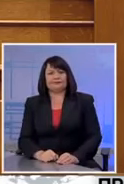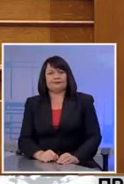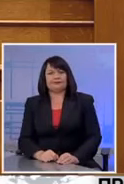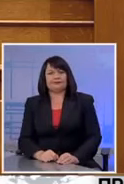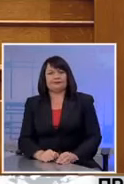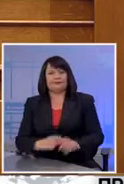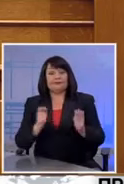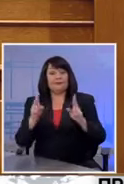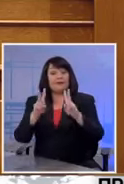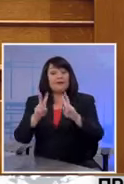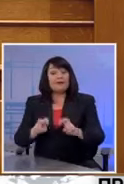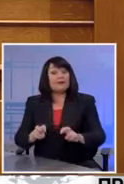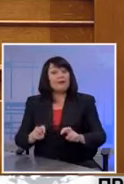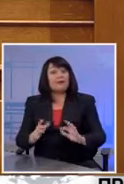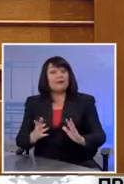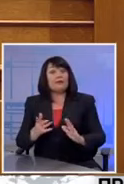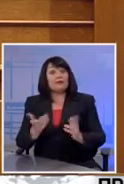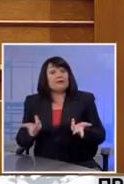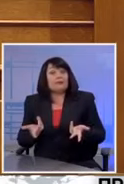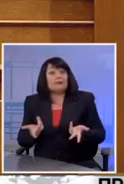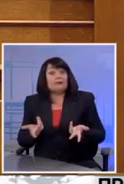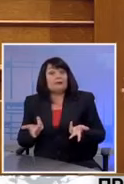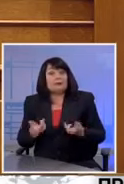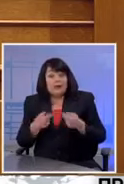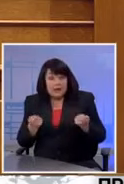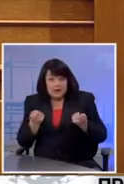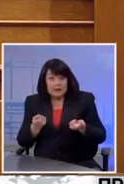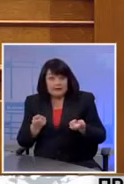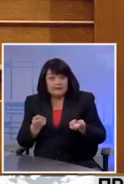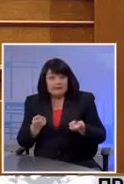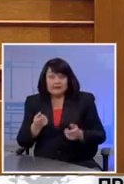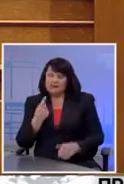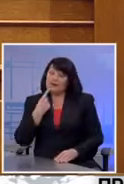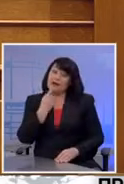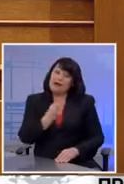για τη διερεύνησή του? Είναι... Λοιπόν, και μιας και μιλάμε...